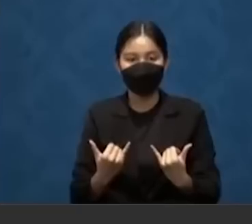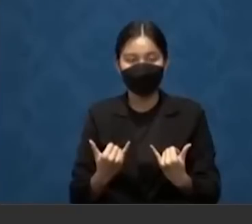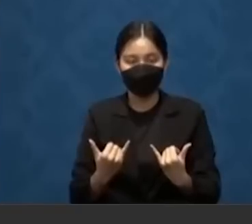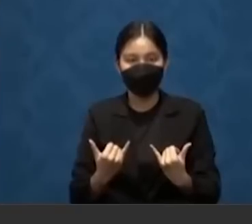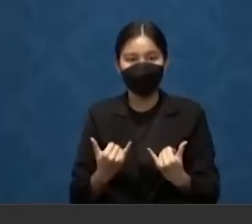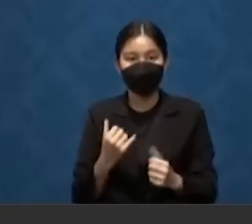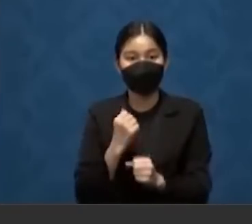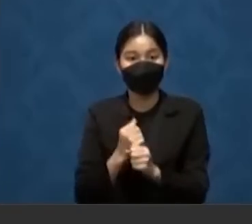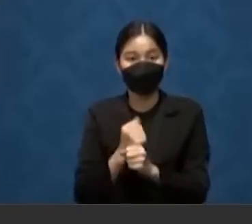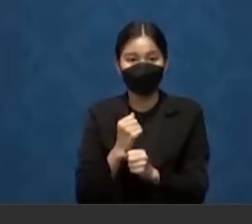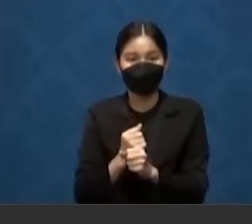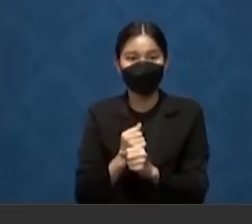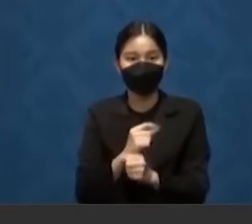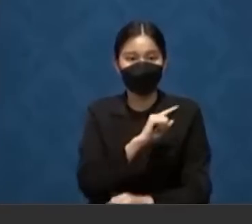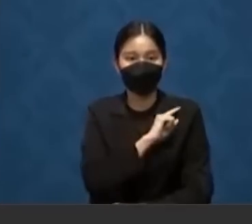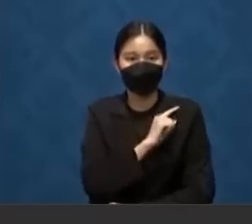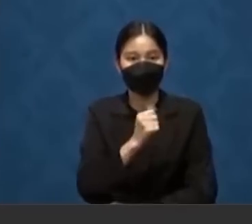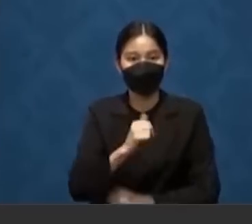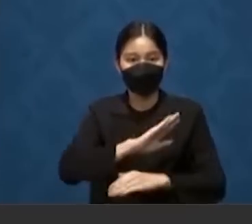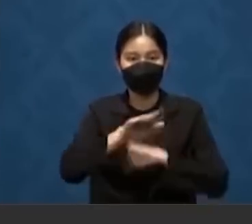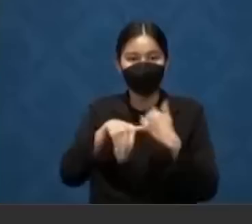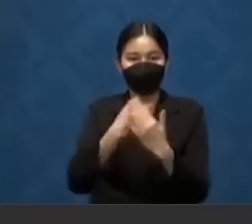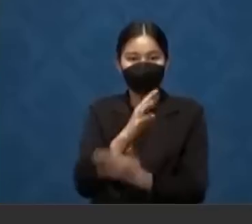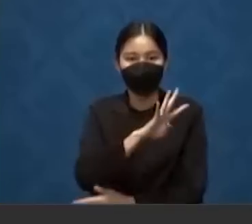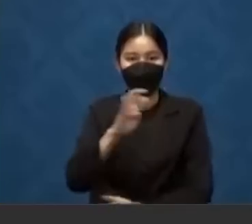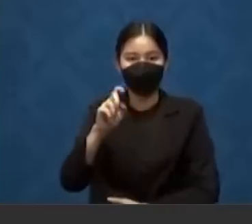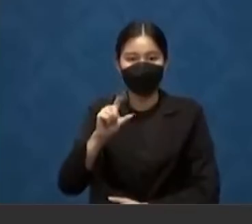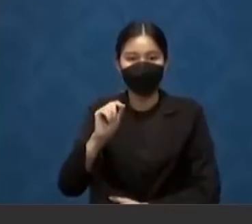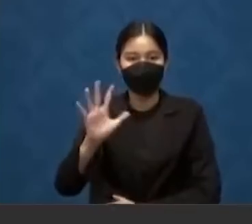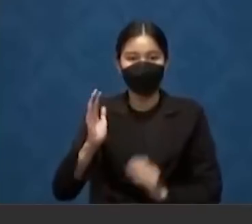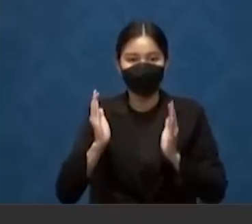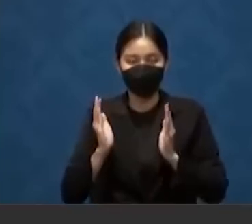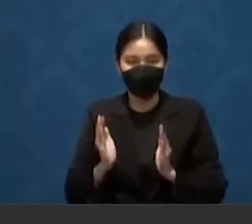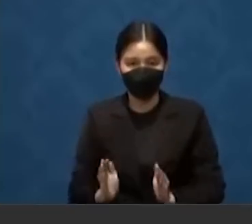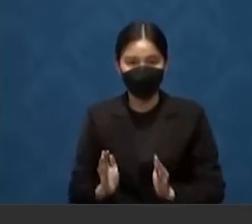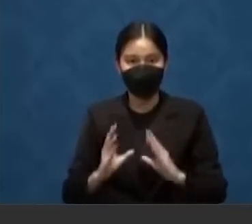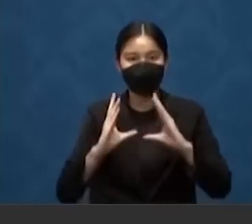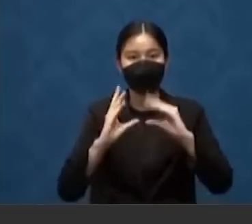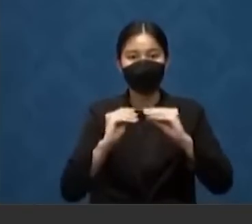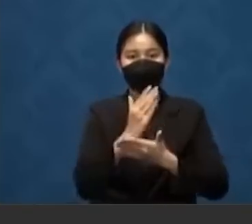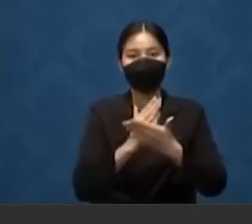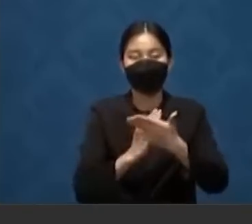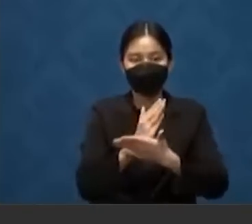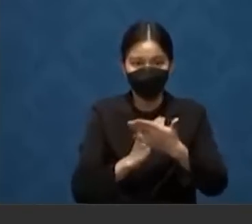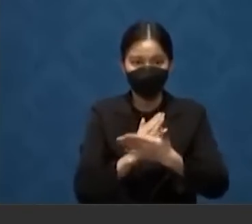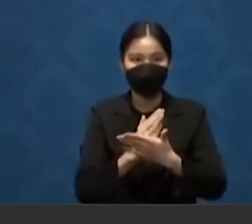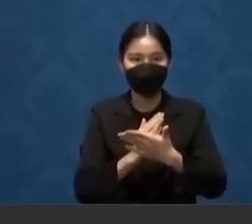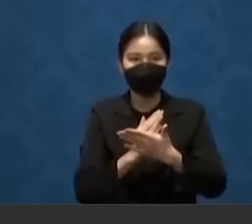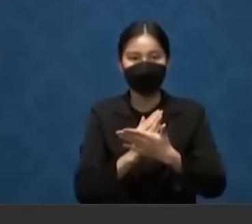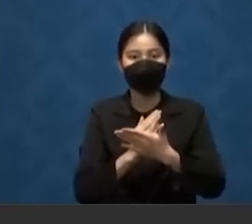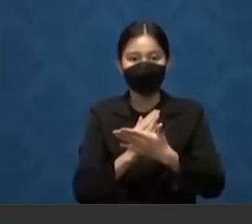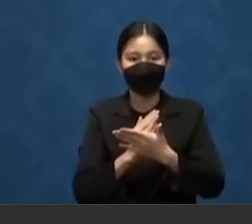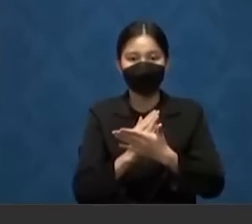วัหน้าที่ได้เป็น 425 คนองคประชุมไม่นอยกาคืนหนึ่ง จึงเป็น 21